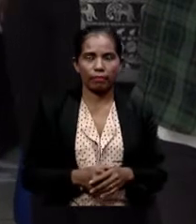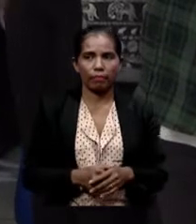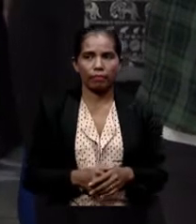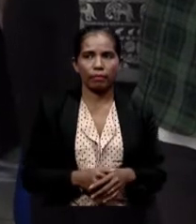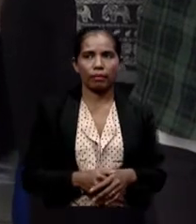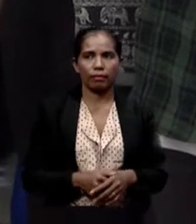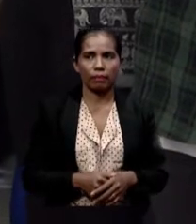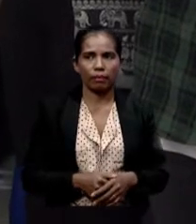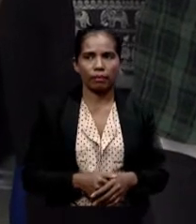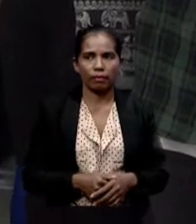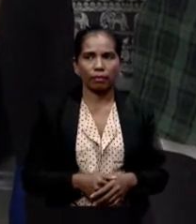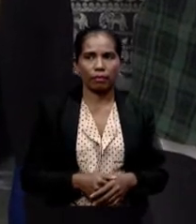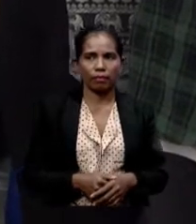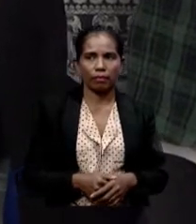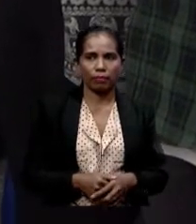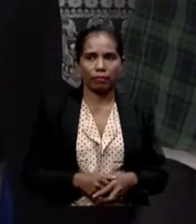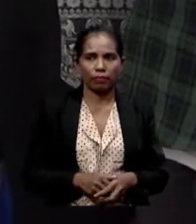indie,